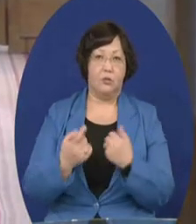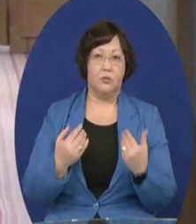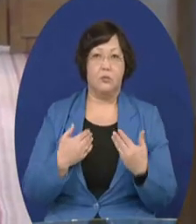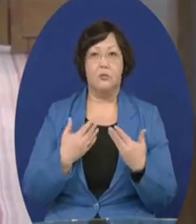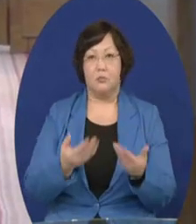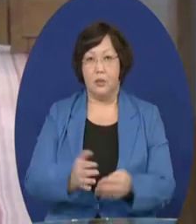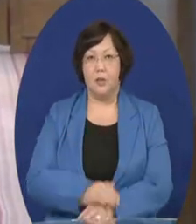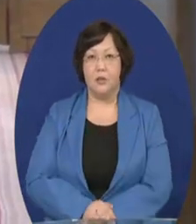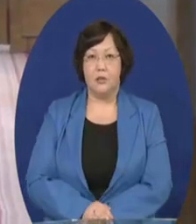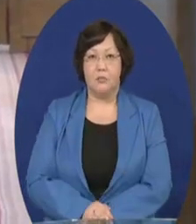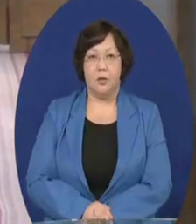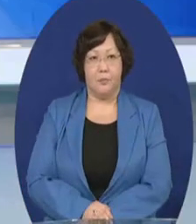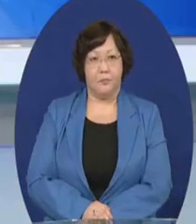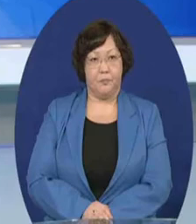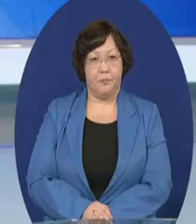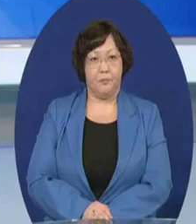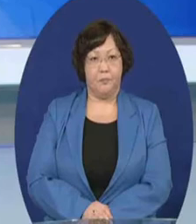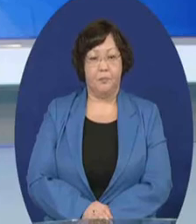юм а.